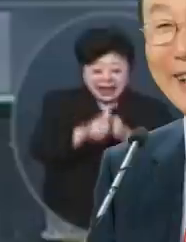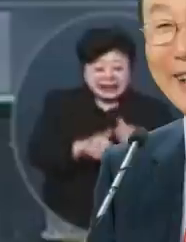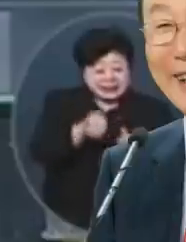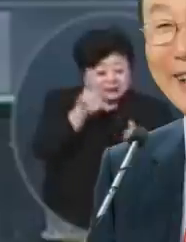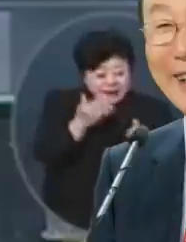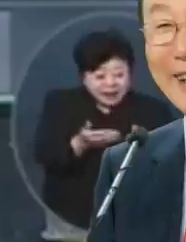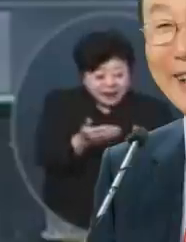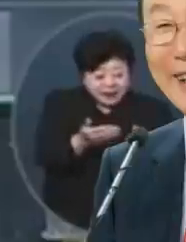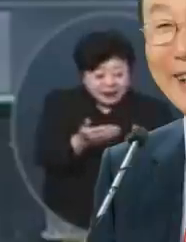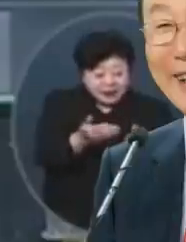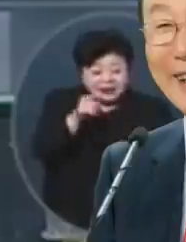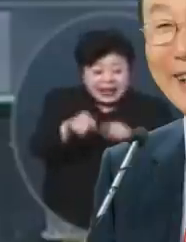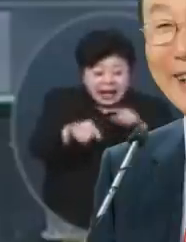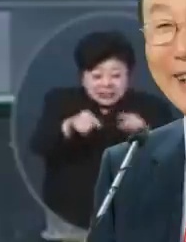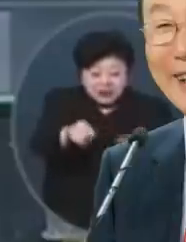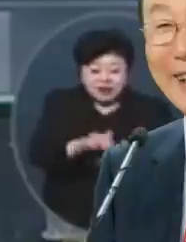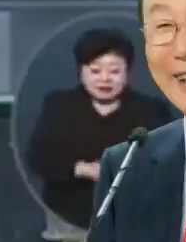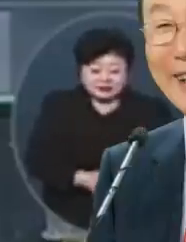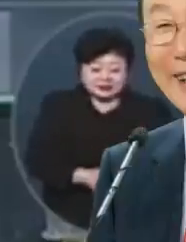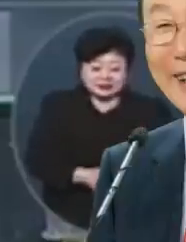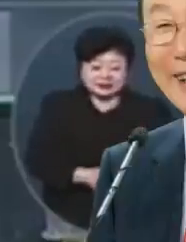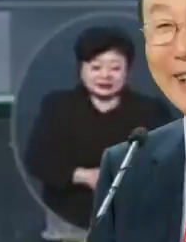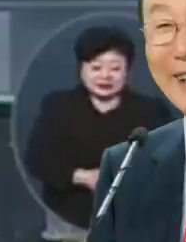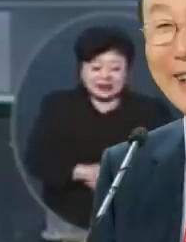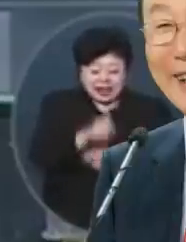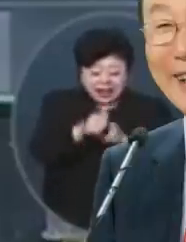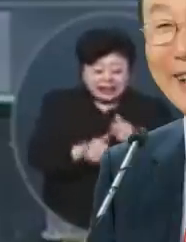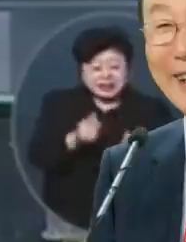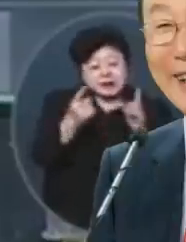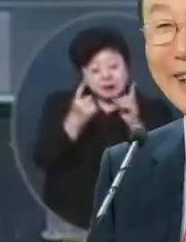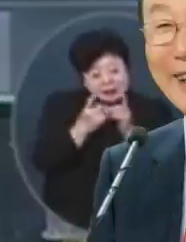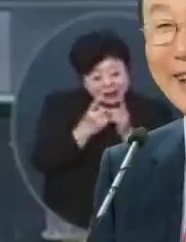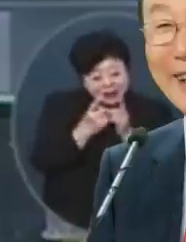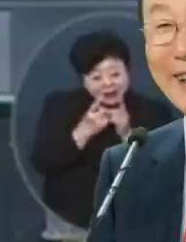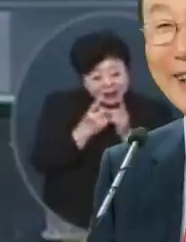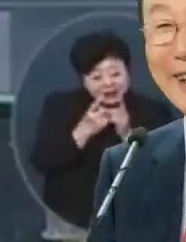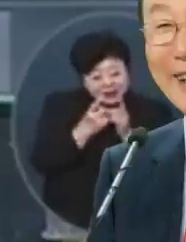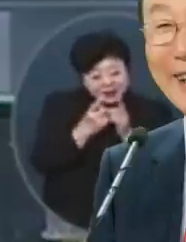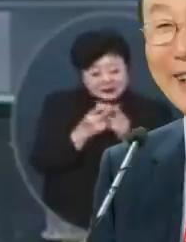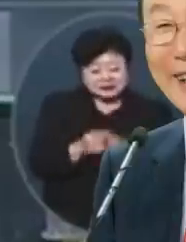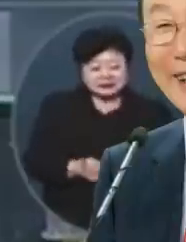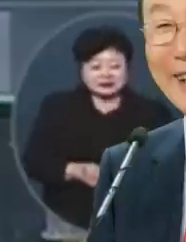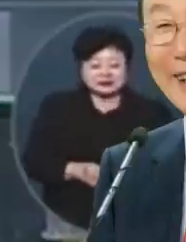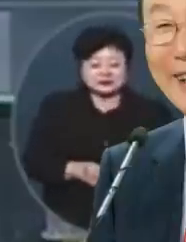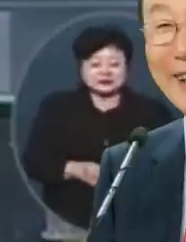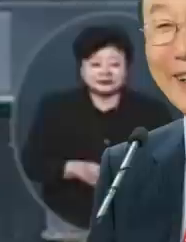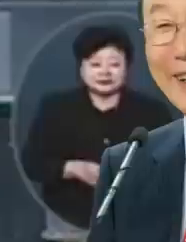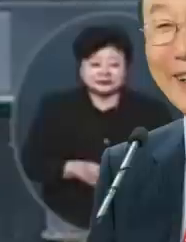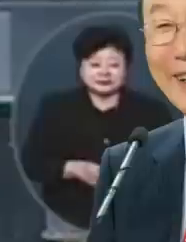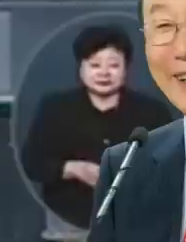하나님께 나아가서 하나님을 만나 뵈어야